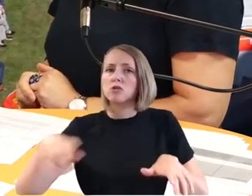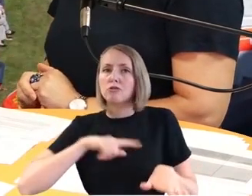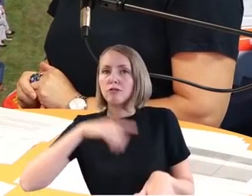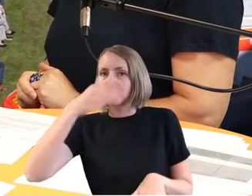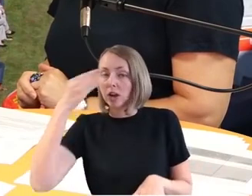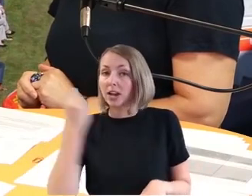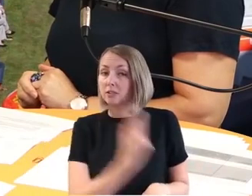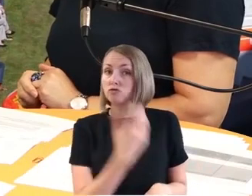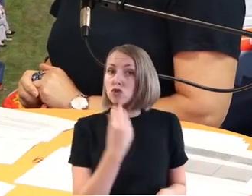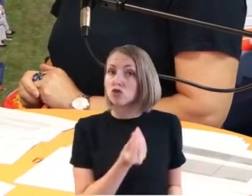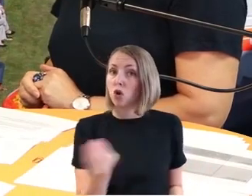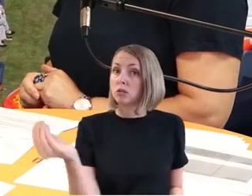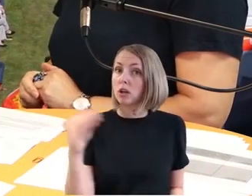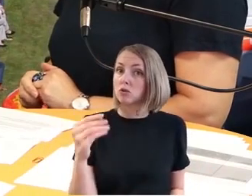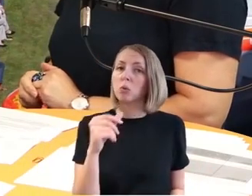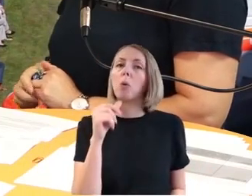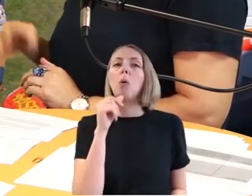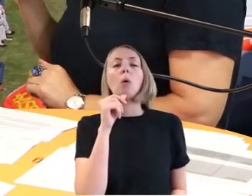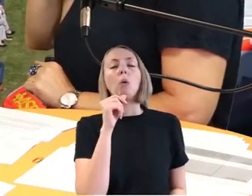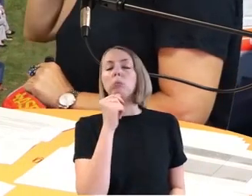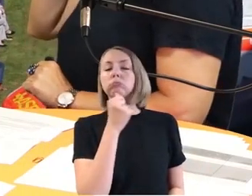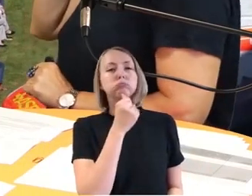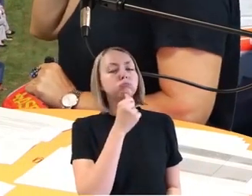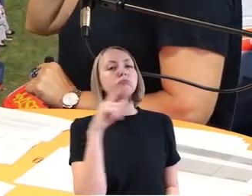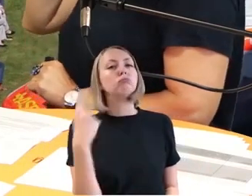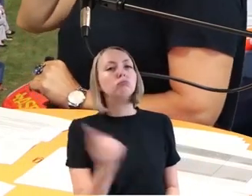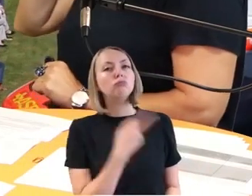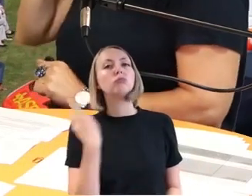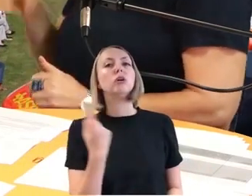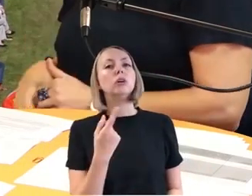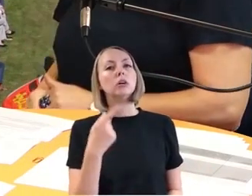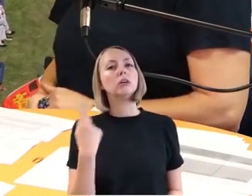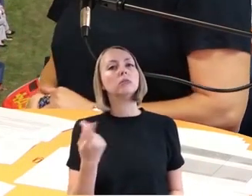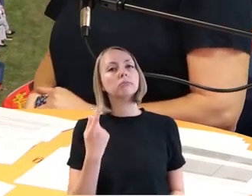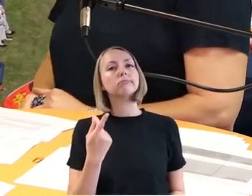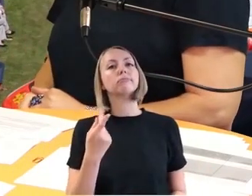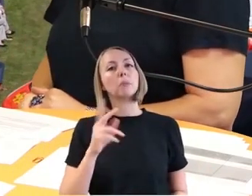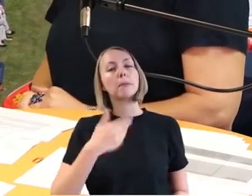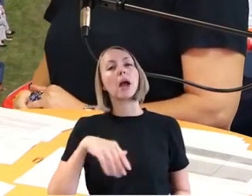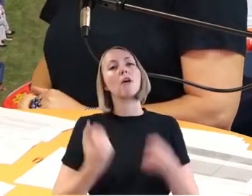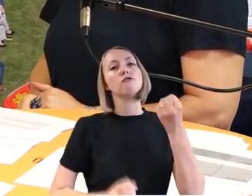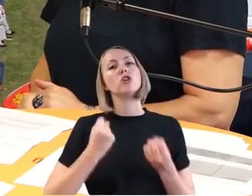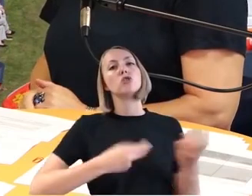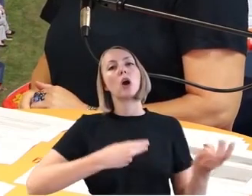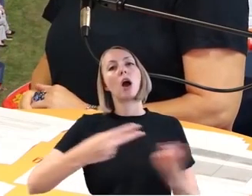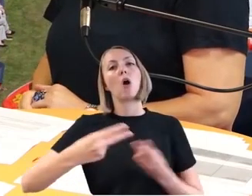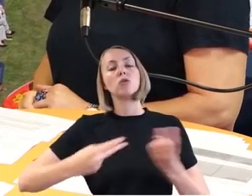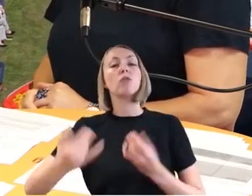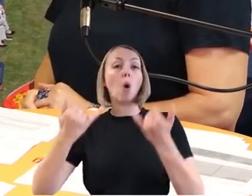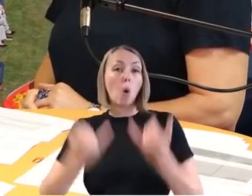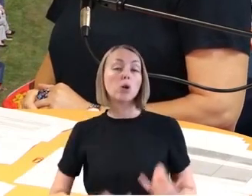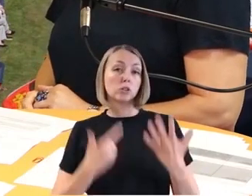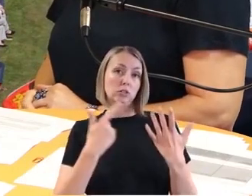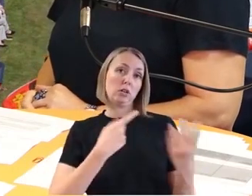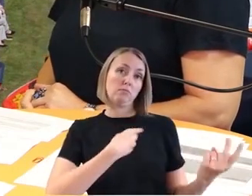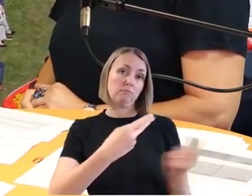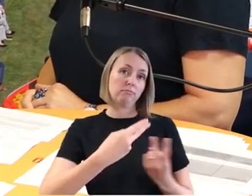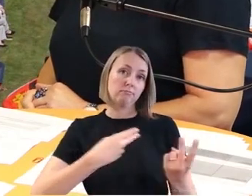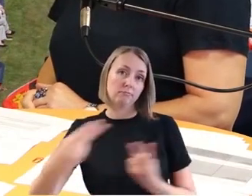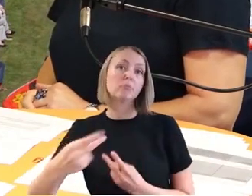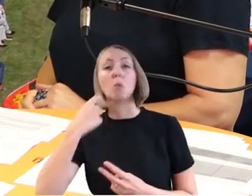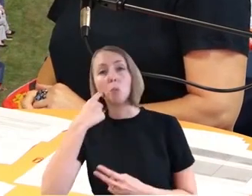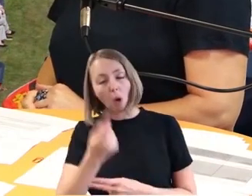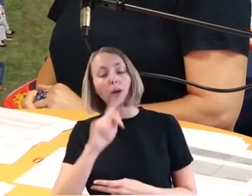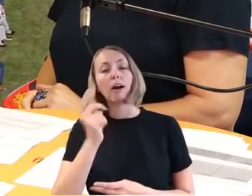aber noch sagen? Nö, wir sind kräftig dabei, Löschgruppenfahrzeuge auszuliefern, auch heute wieder 7 Stück. Auch morgen werden wir